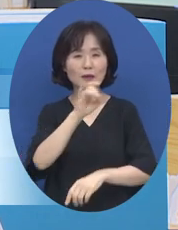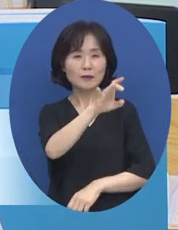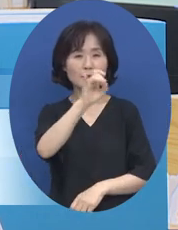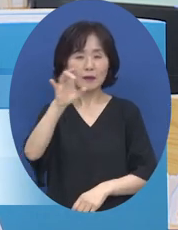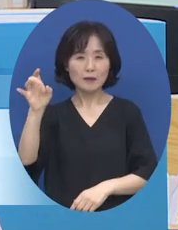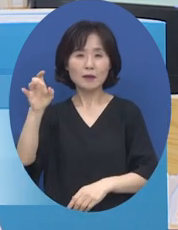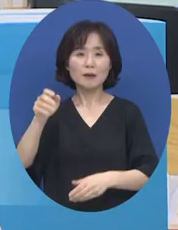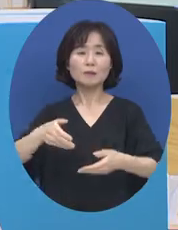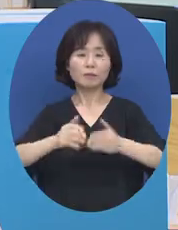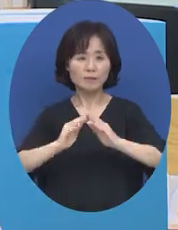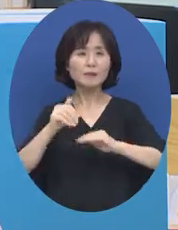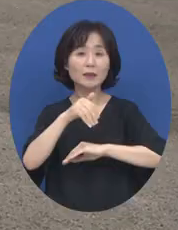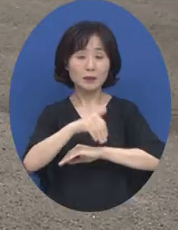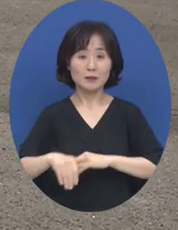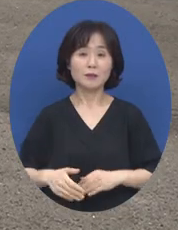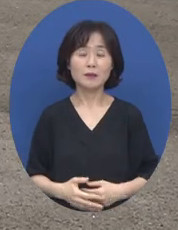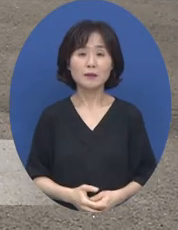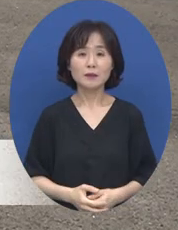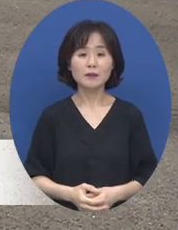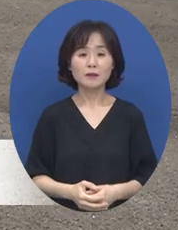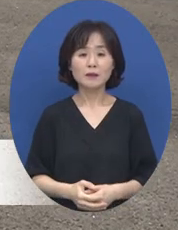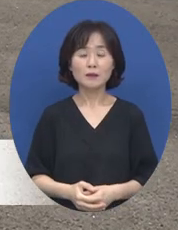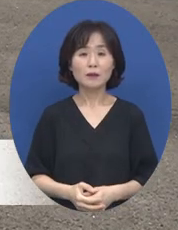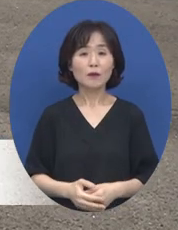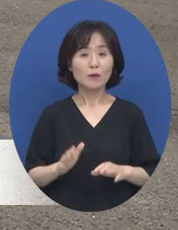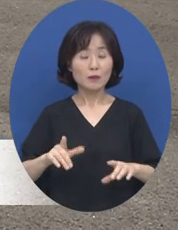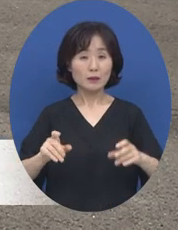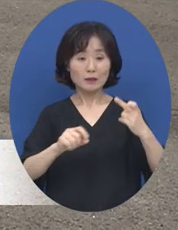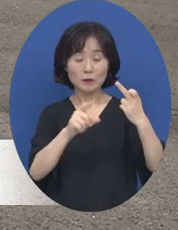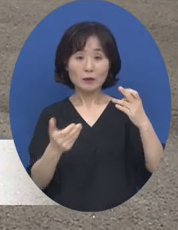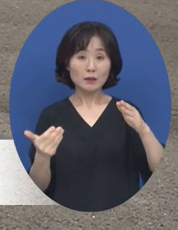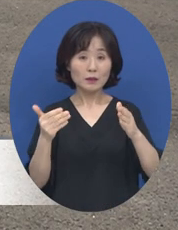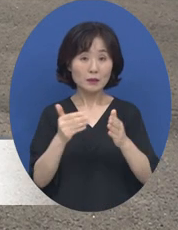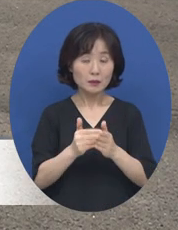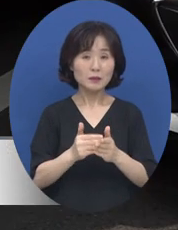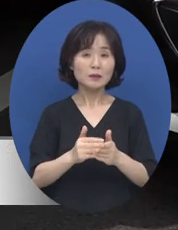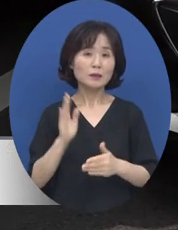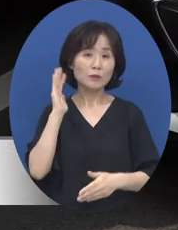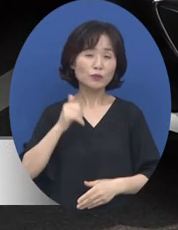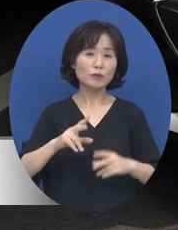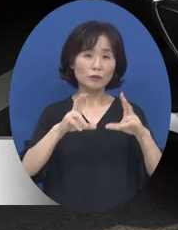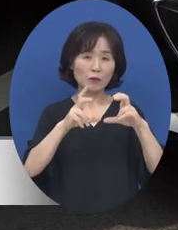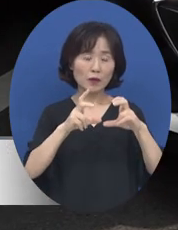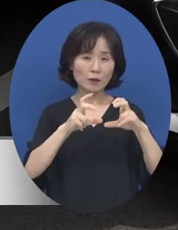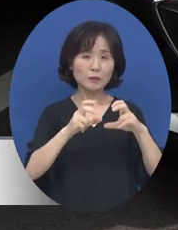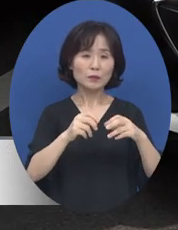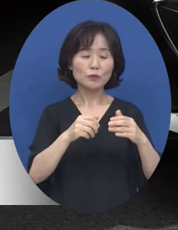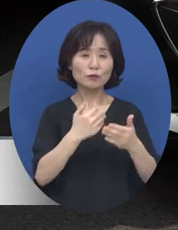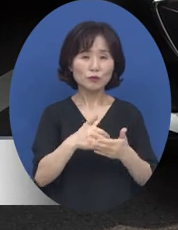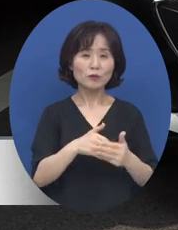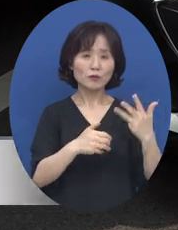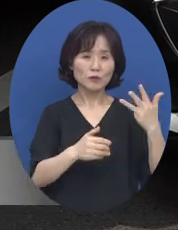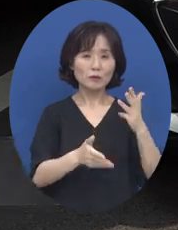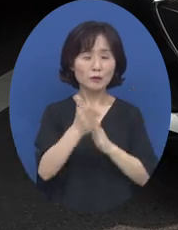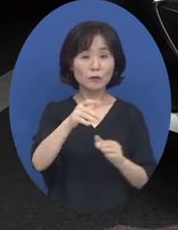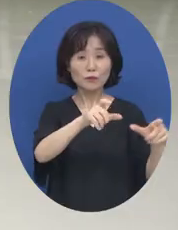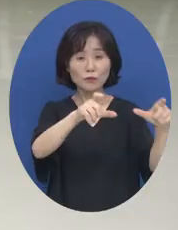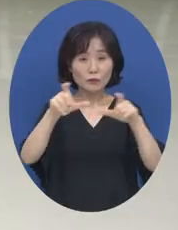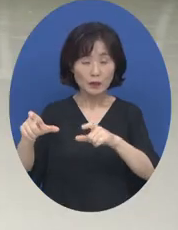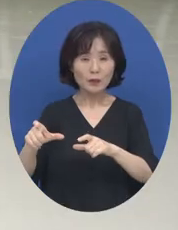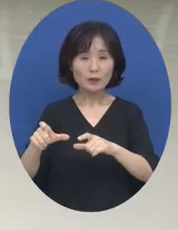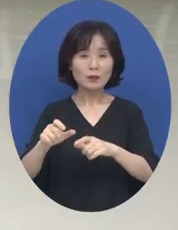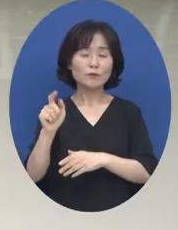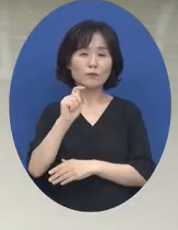설치를 목표로 건립할 계획입니다. 도는 올해 말까지 의정부와 성남을 비롯한 8개 시군에 택시 운수 종사자